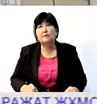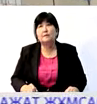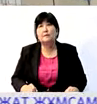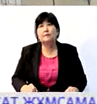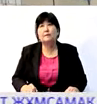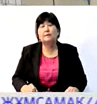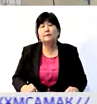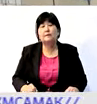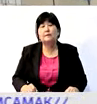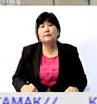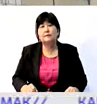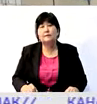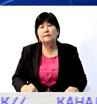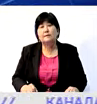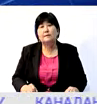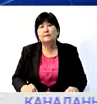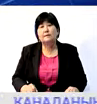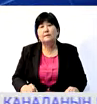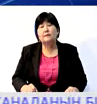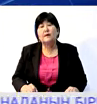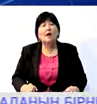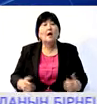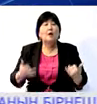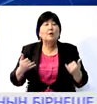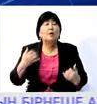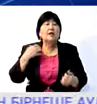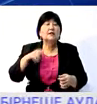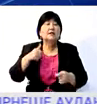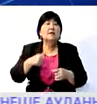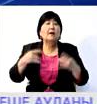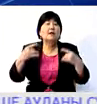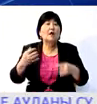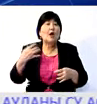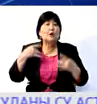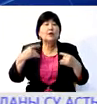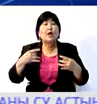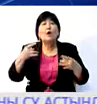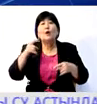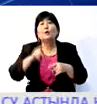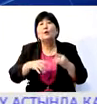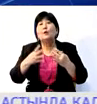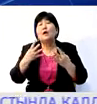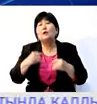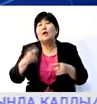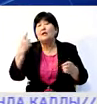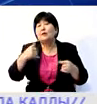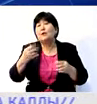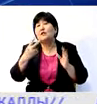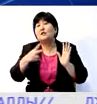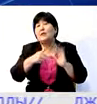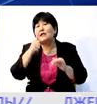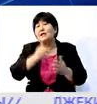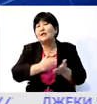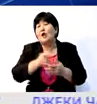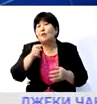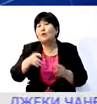Досхан Сәтбай, Қызылорда телеарнасы. Бүгін сырдың басты арнасы Қызылорда телеарнасының туған күні. Шығармашылық топ осыдан 28 жыл бұрын,